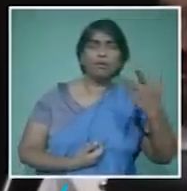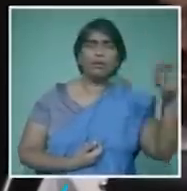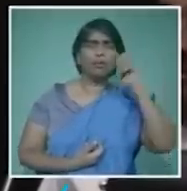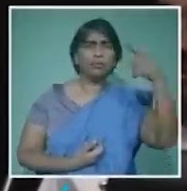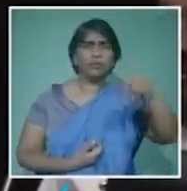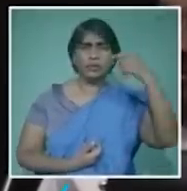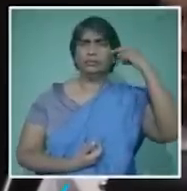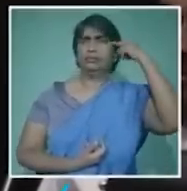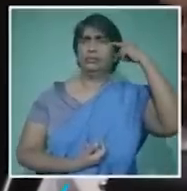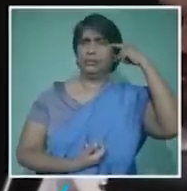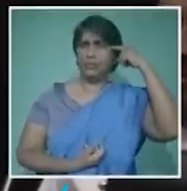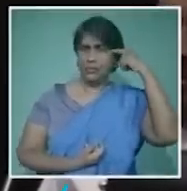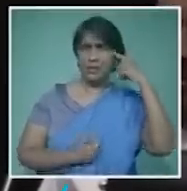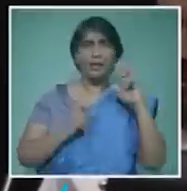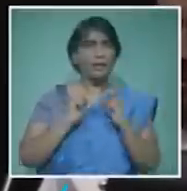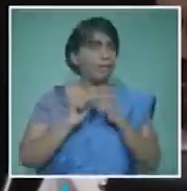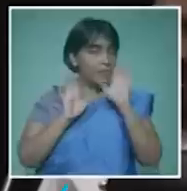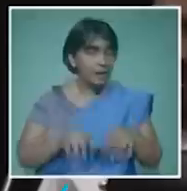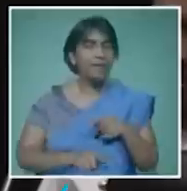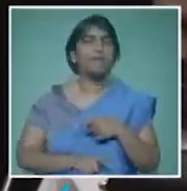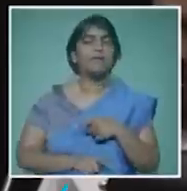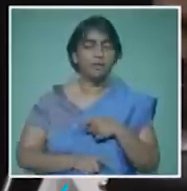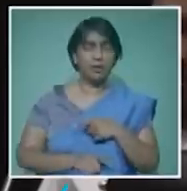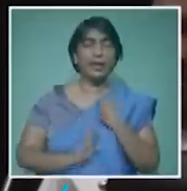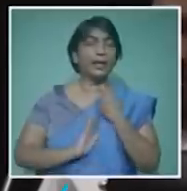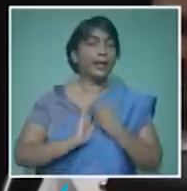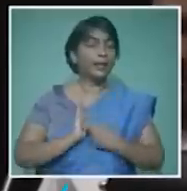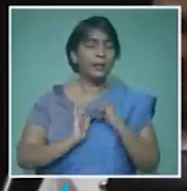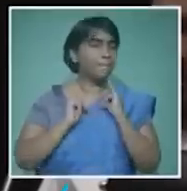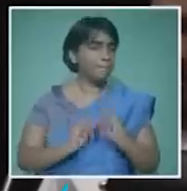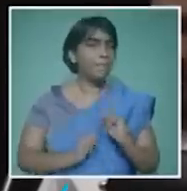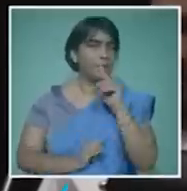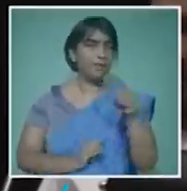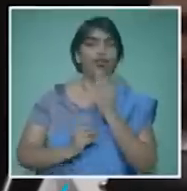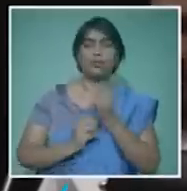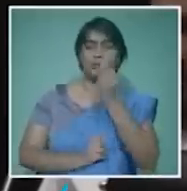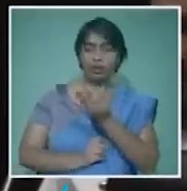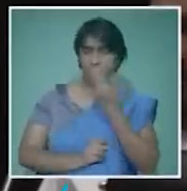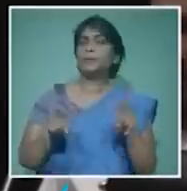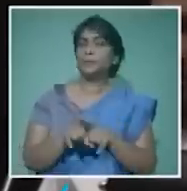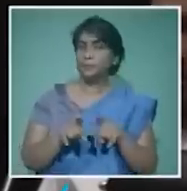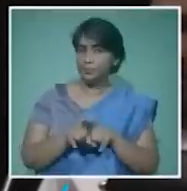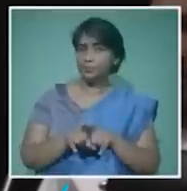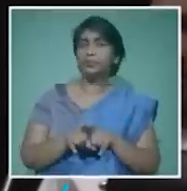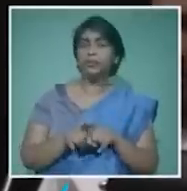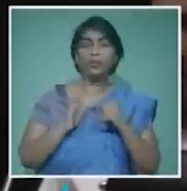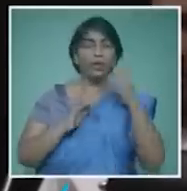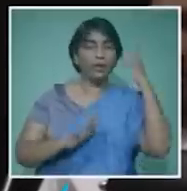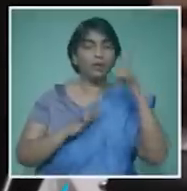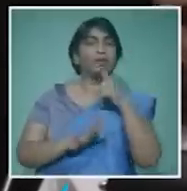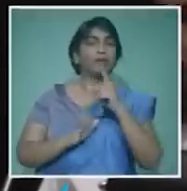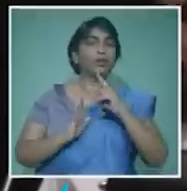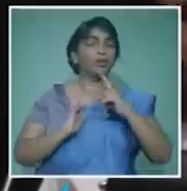හදපෑරෙන විදියට කටයුතු කරලා තියෙනවා නම් දඬනීය වරදක් ඒකෙන් දඬුවම් දෙන්න ඕනේ කියලා. ඒ වගේම ඉන්ටර්නැෂනල්